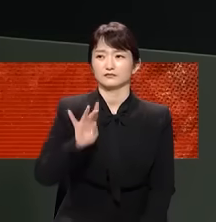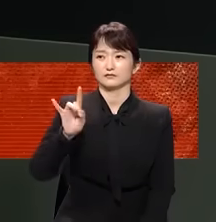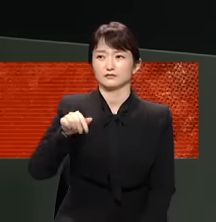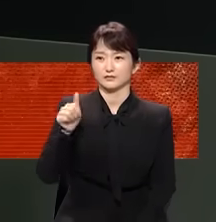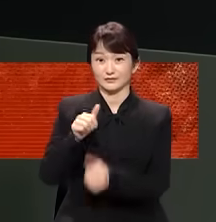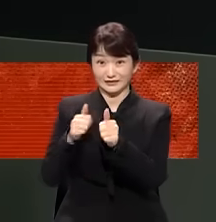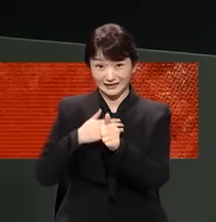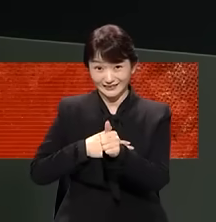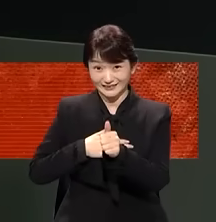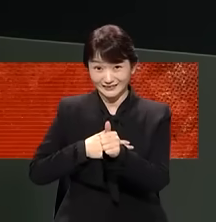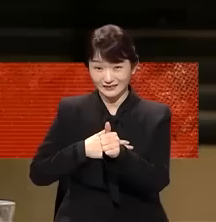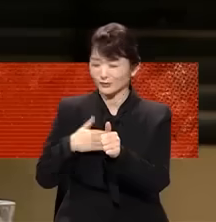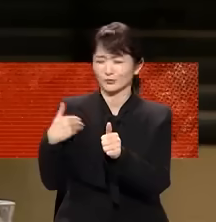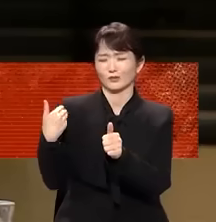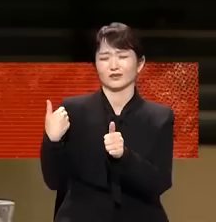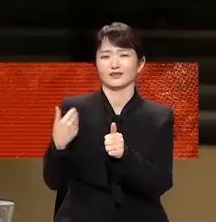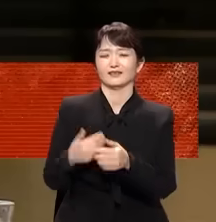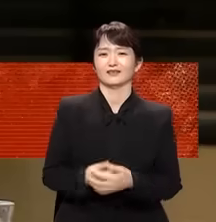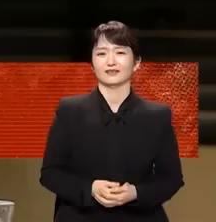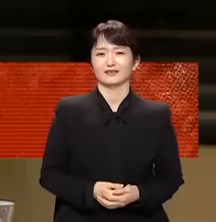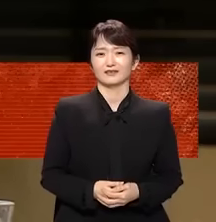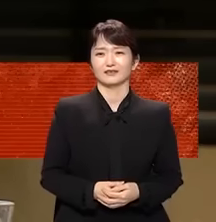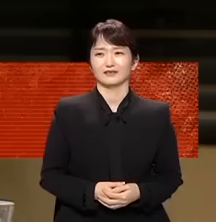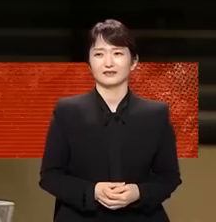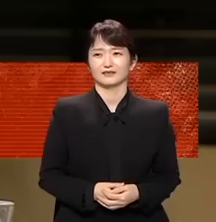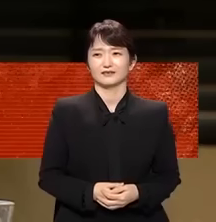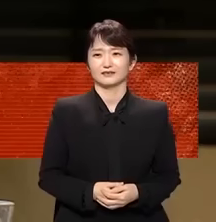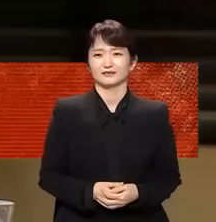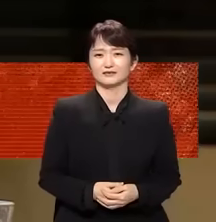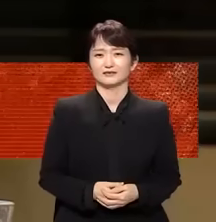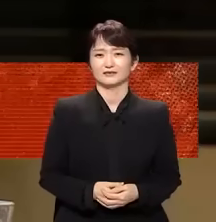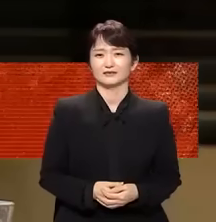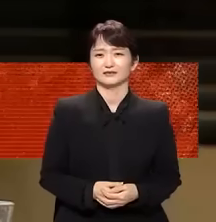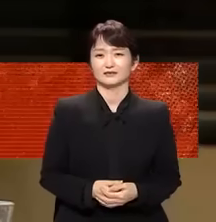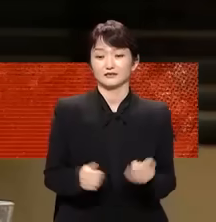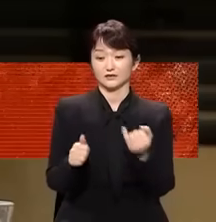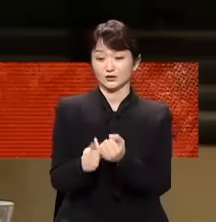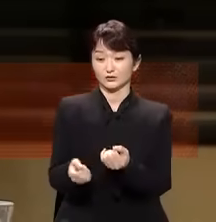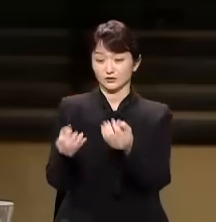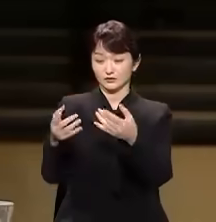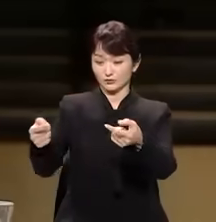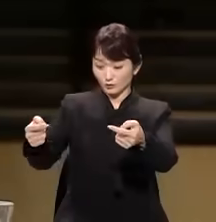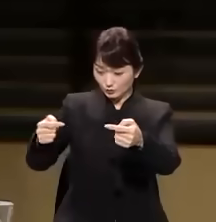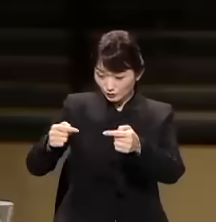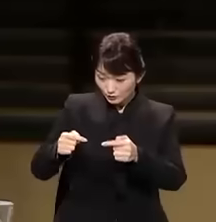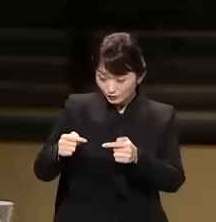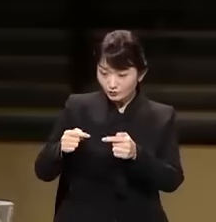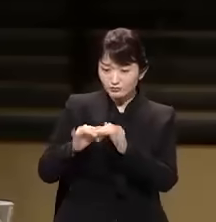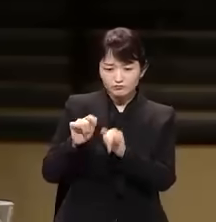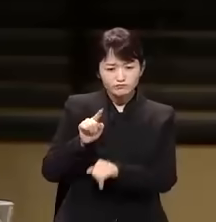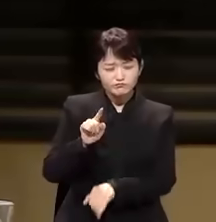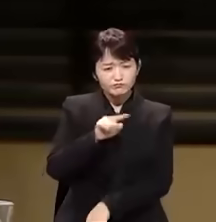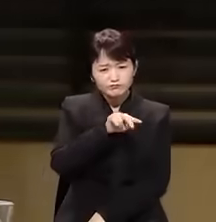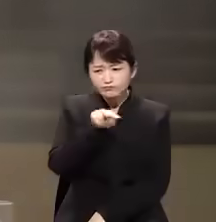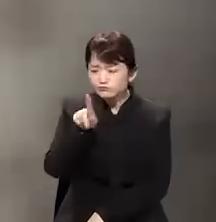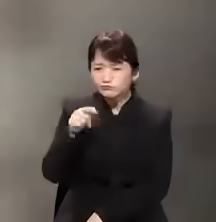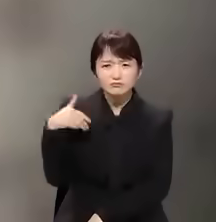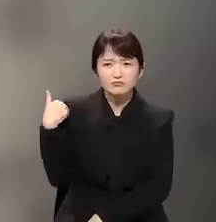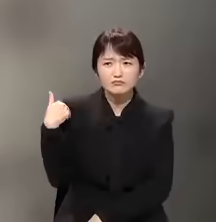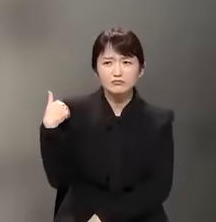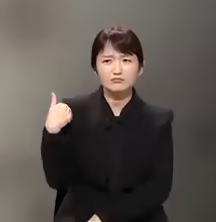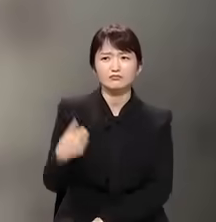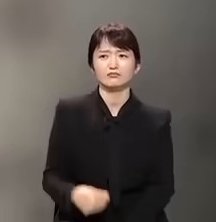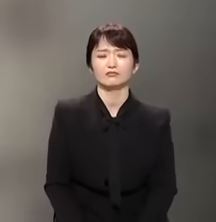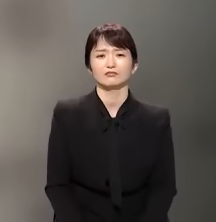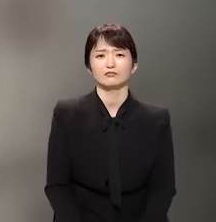몰라요 아 진짜 잘 몰라요 근데 아유 근데 아마 거기 계셨던 분들 대부분이 저게 뭔가 했을 거예요 잘 모르고 넘어갔을